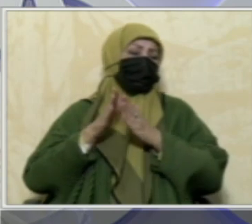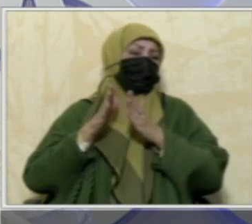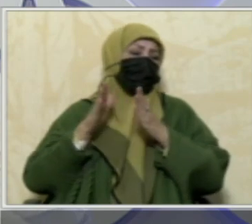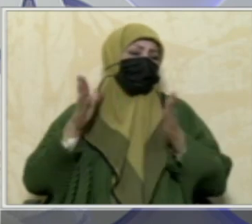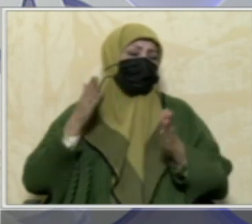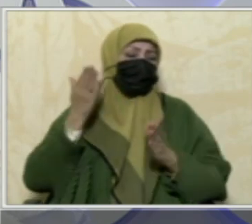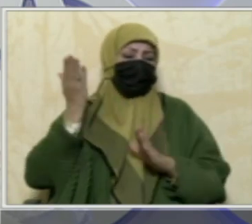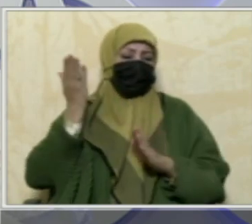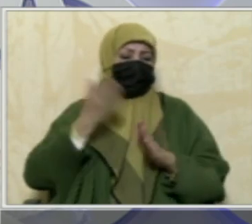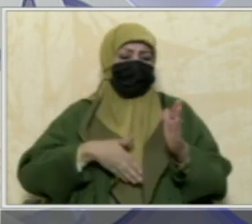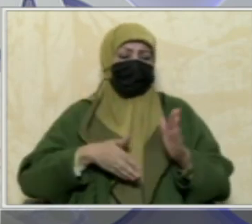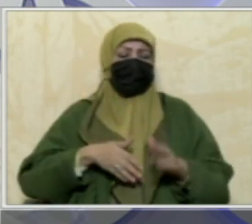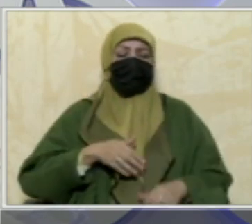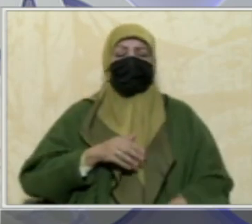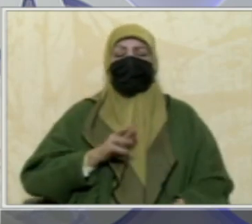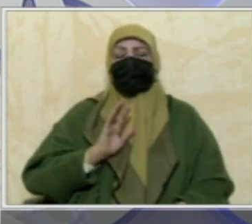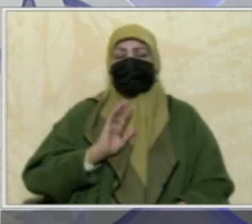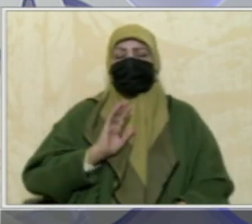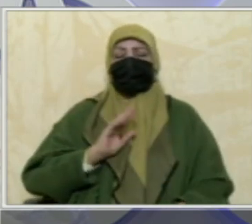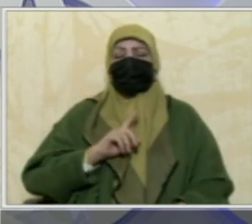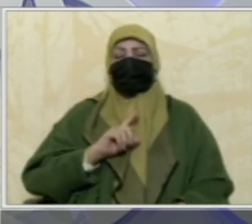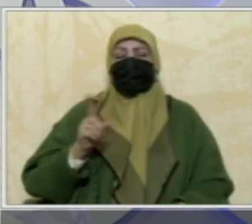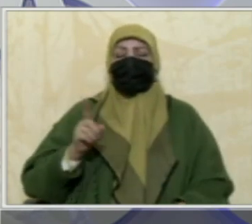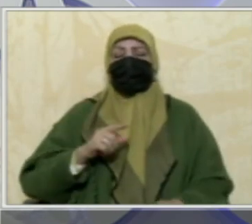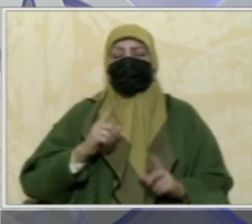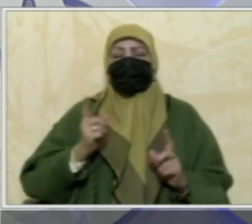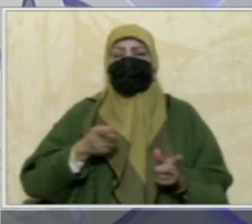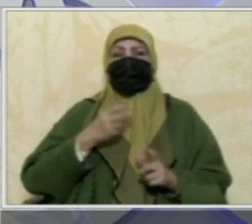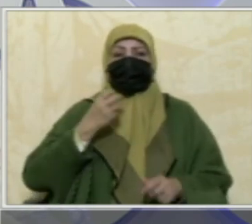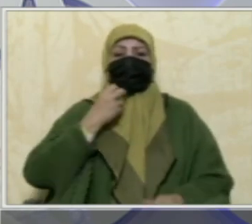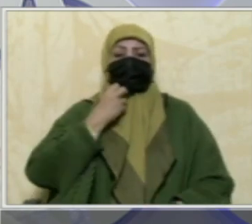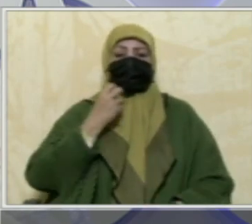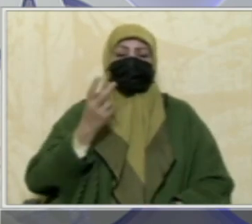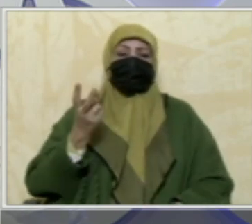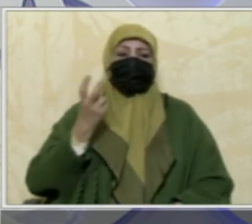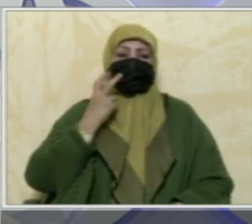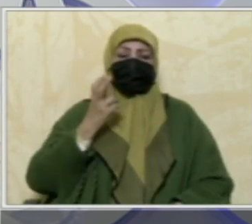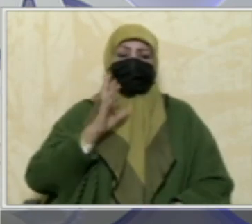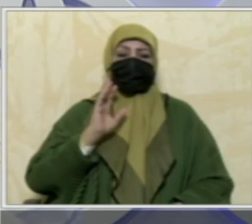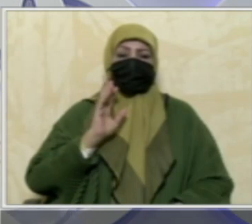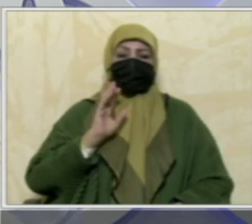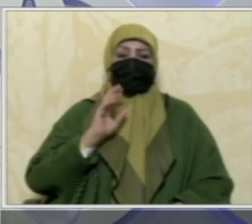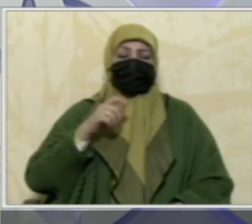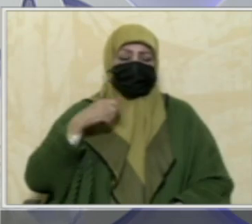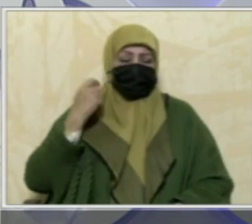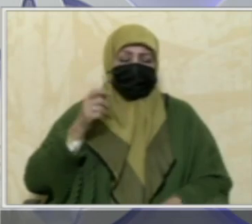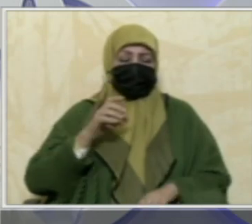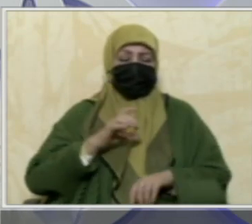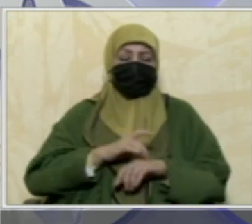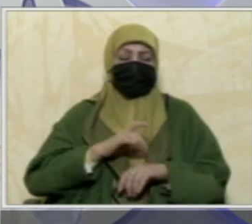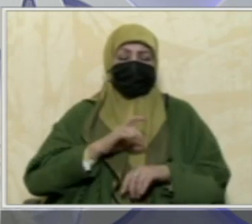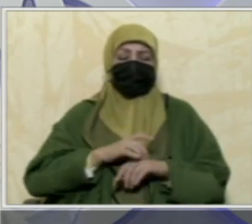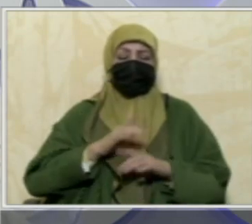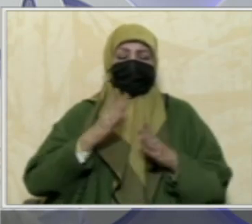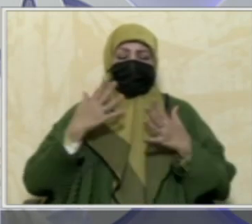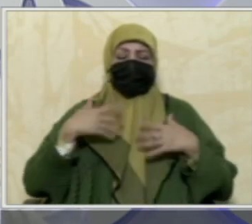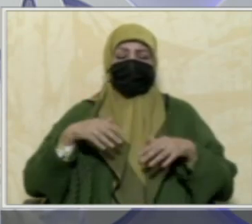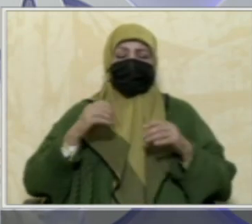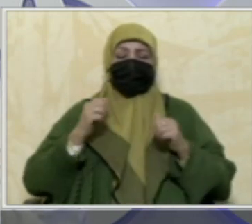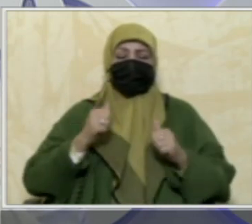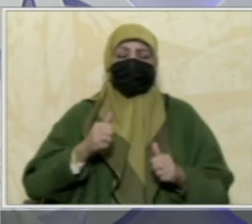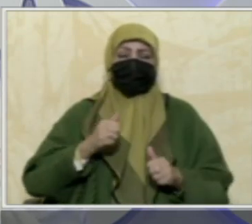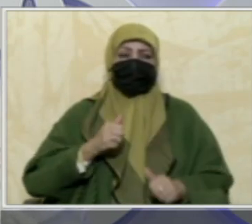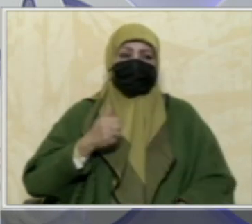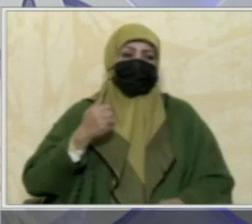فيها بشرط الا تكون الشاه مريضه منها والشرط الثاني ان لا تكون مفتوحه فتحا